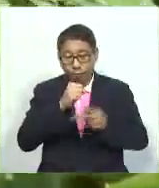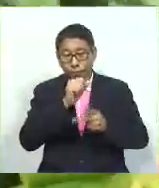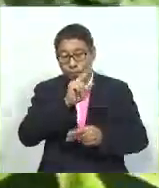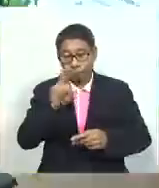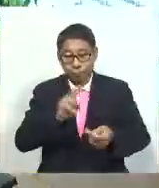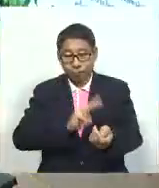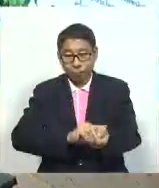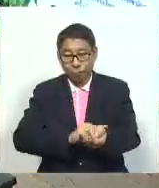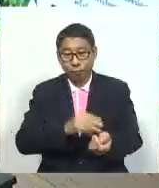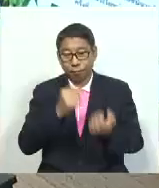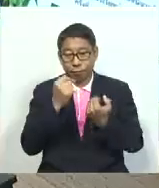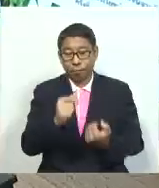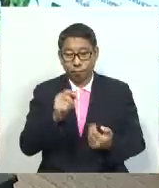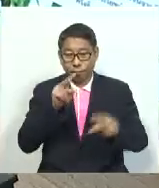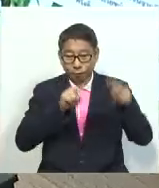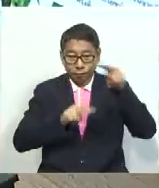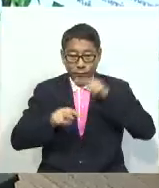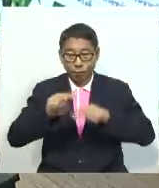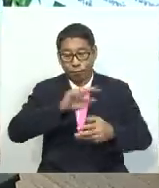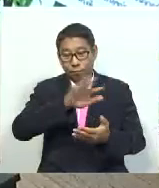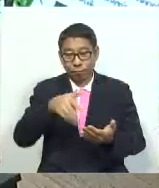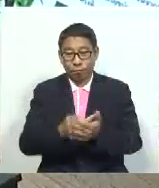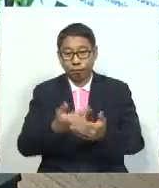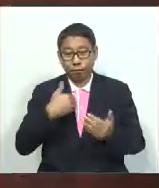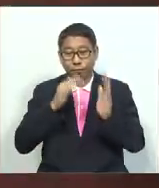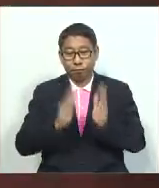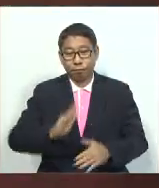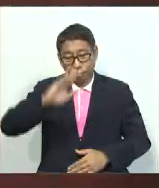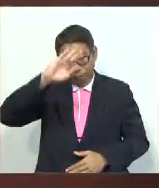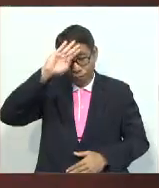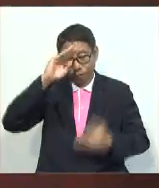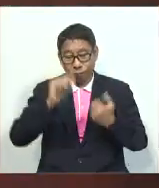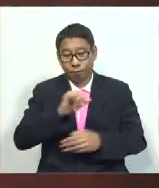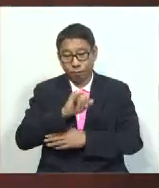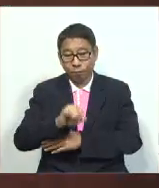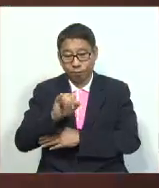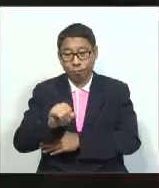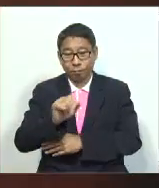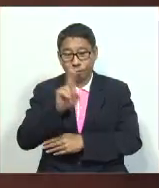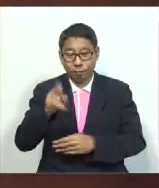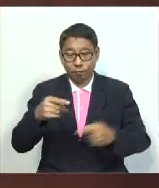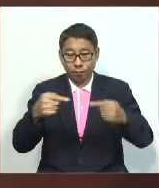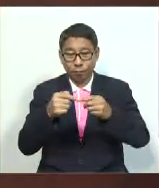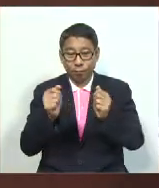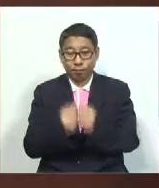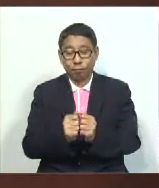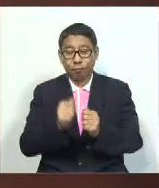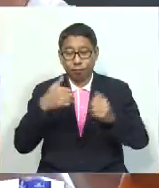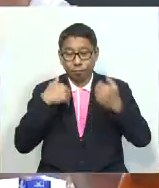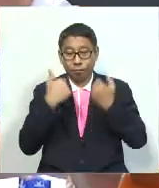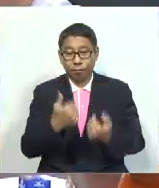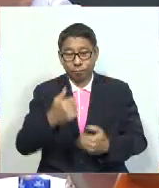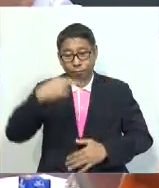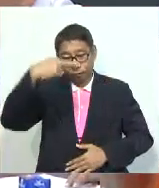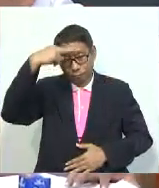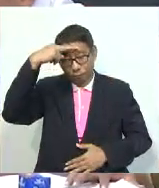างการแพทย์จะต้องมีการพิจารณารอบด้านโดยเฉพาะประเภทของผู้ป่วยและความจำเป็นในการใช้ให้เหมาะสมกับอาการของโร